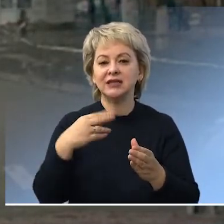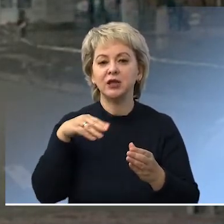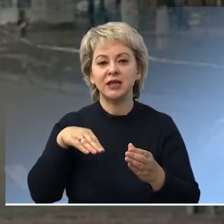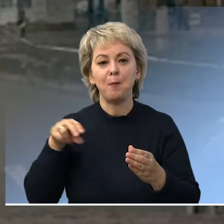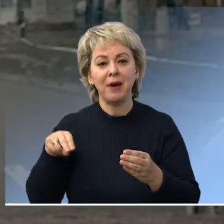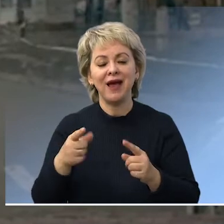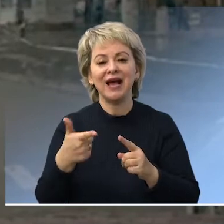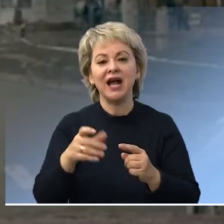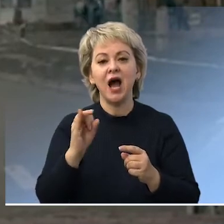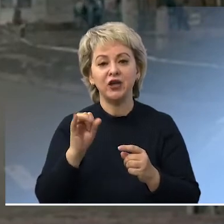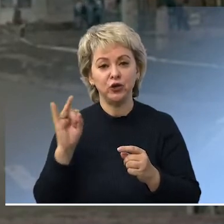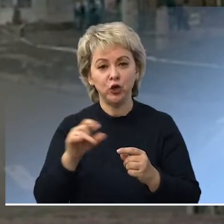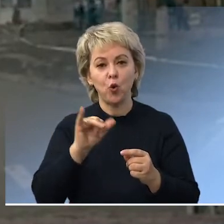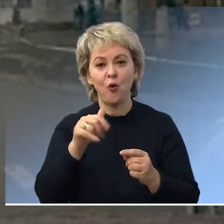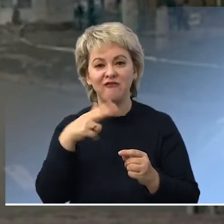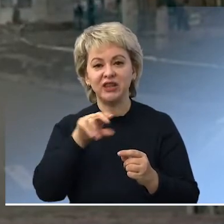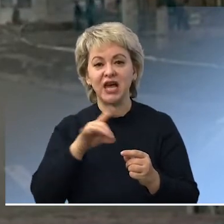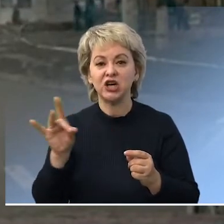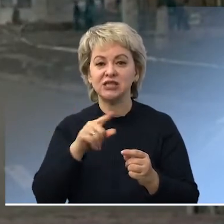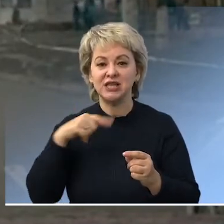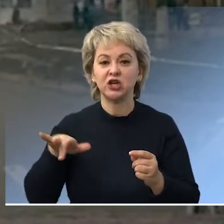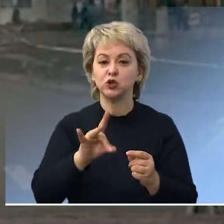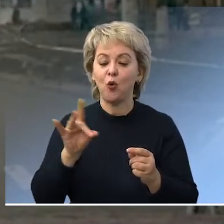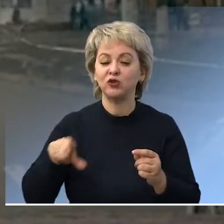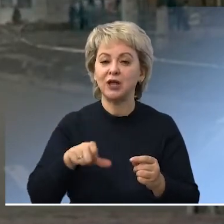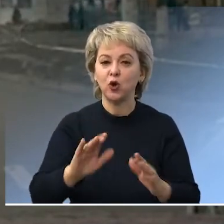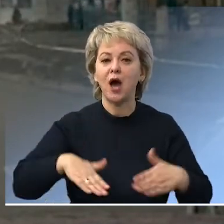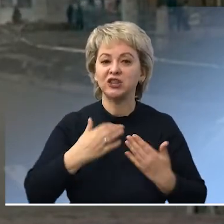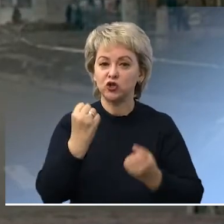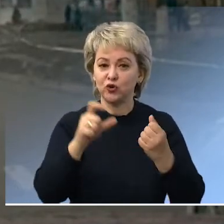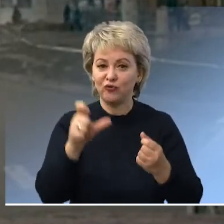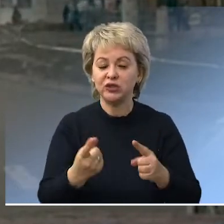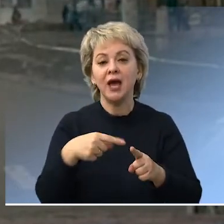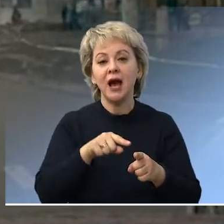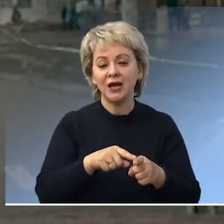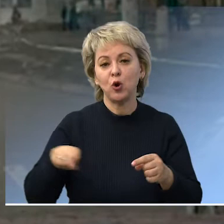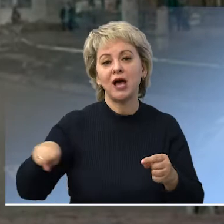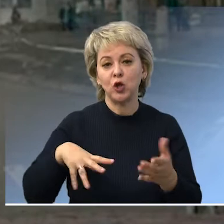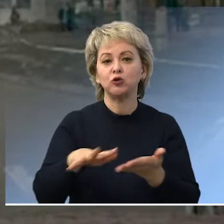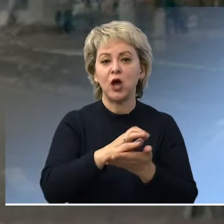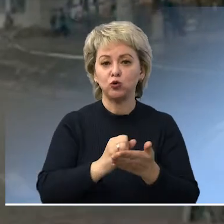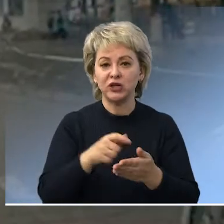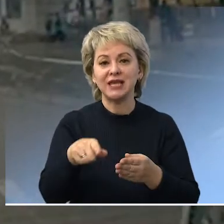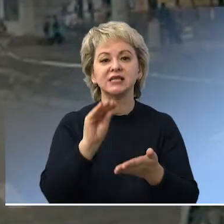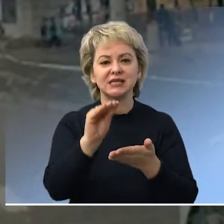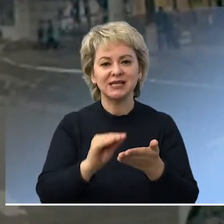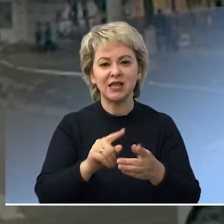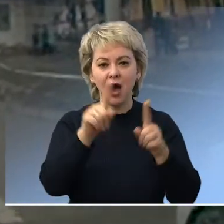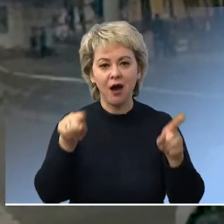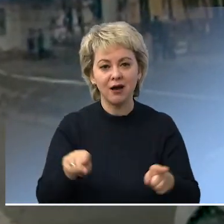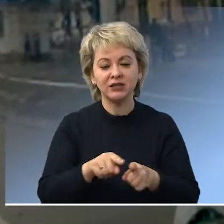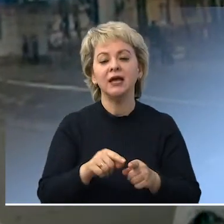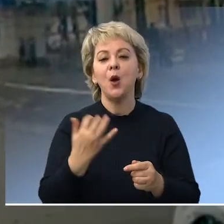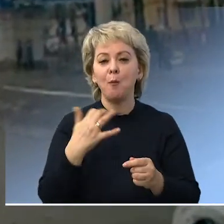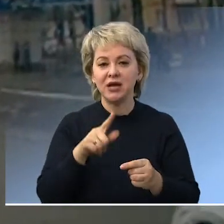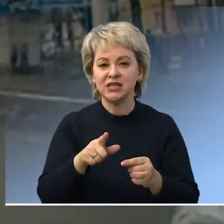дорожно-патрульной службы ГИБДД УМВД России по городу Ростову-на-Дону в отношении водителя, совершившего административное правонарушение, был составлен